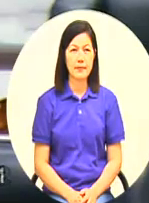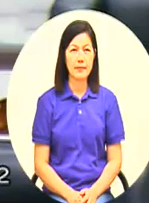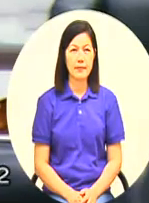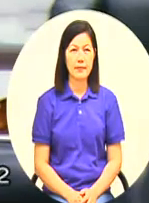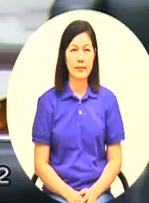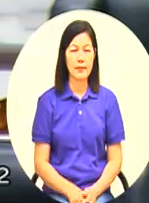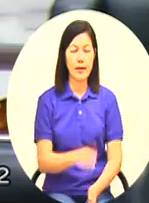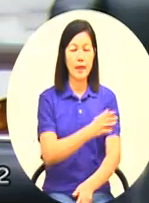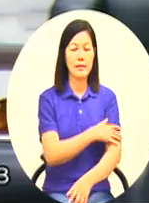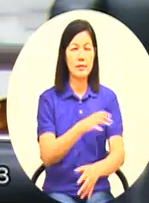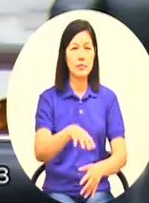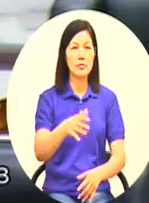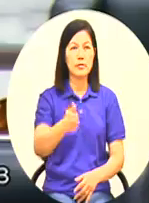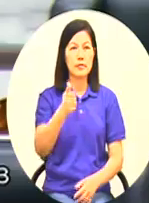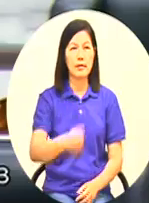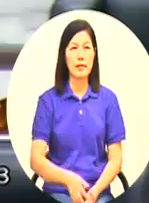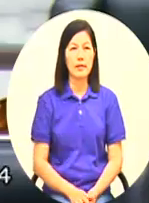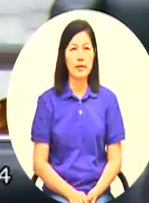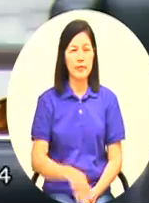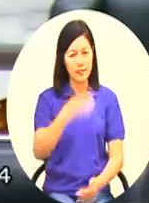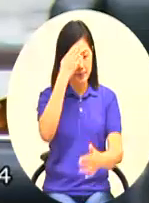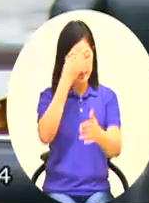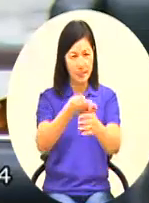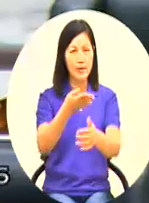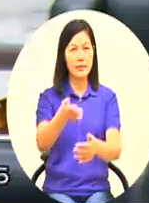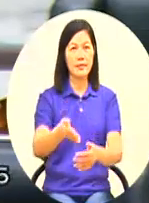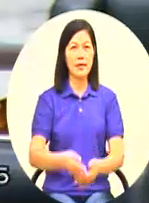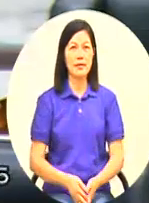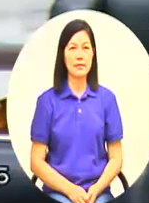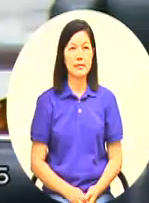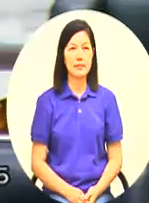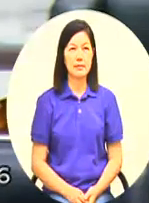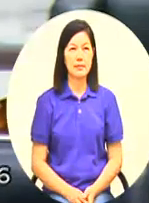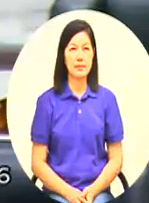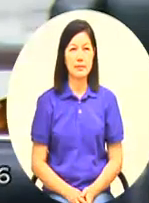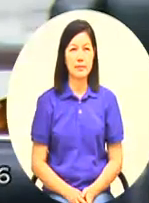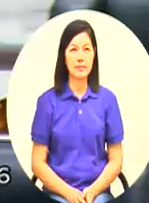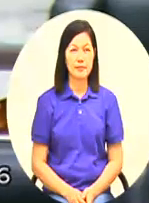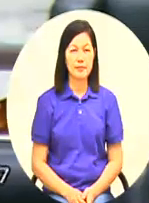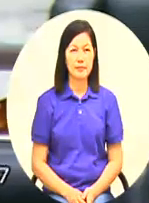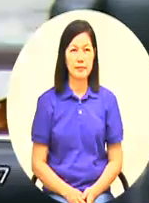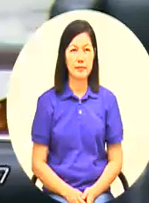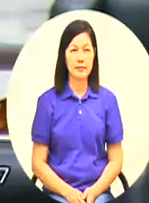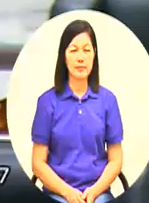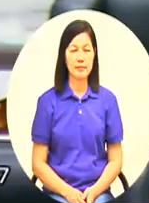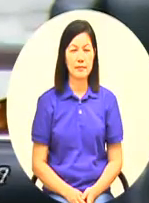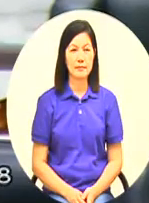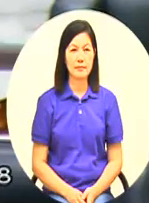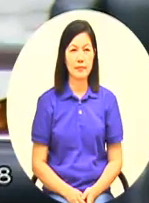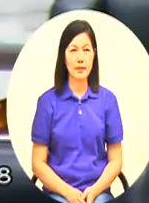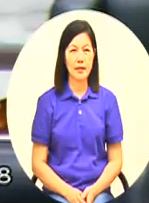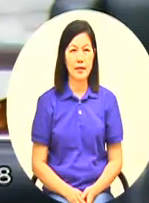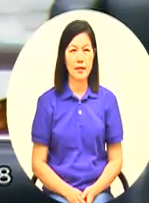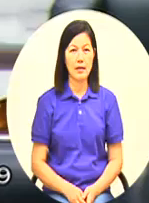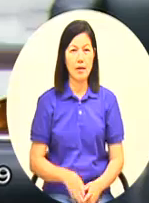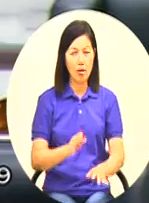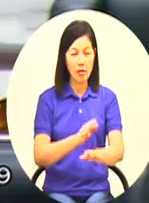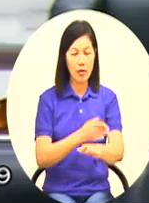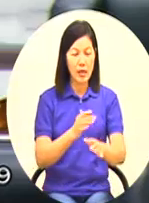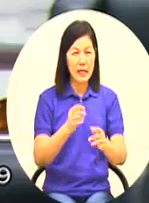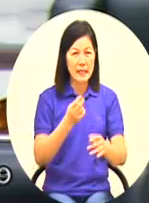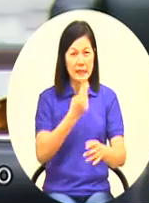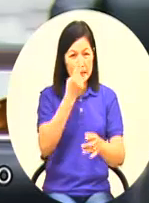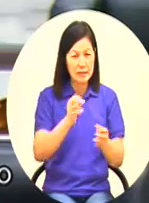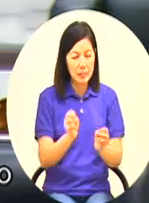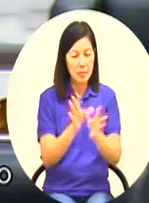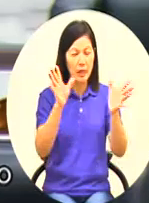陈局长，我们你先好来，陈局长，自从我们的气爆发生以来本